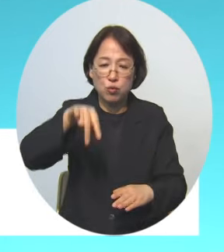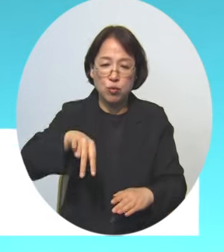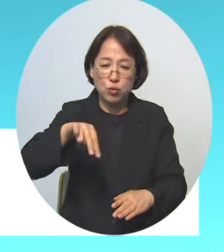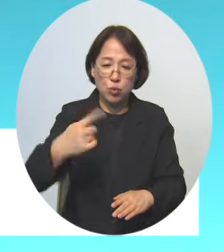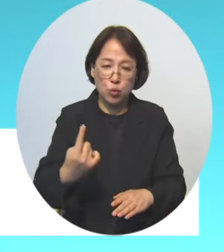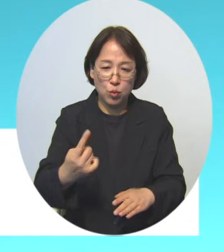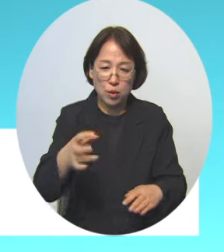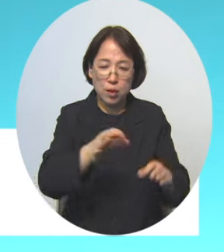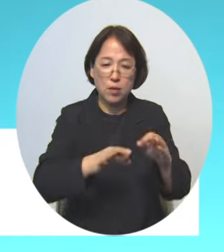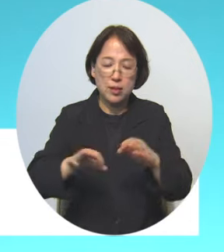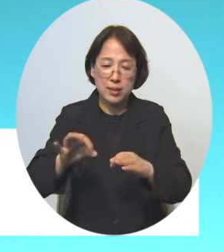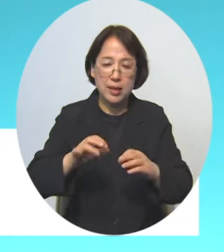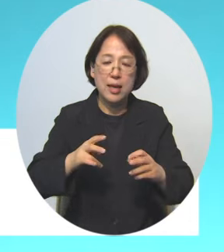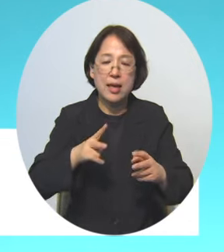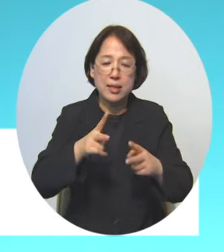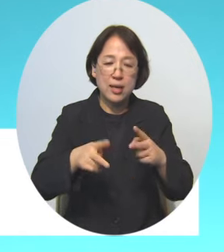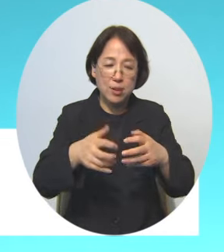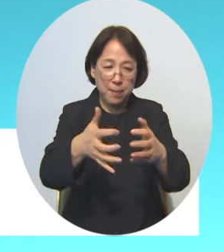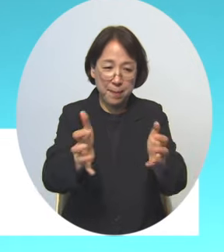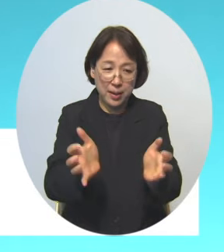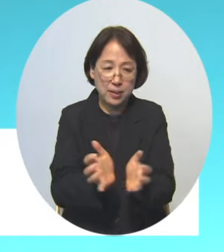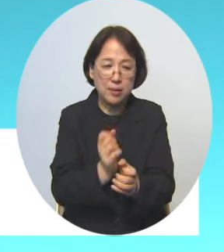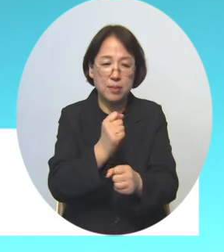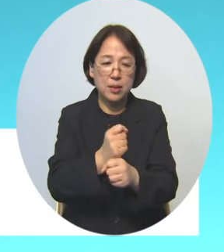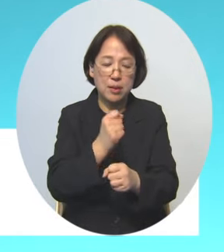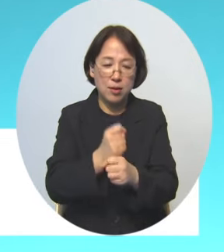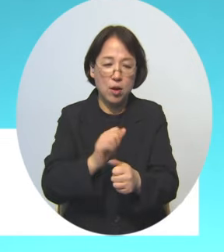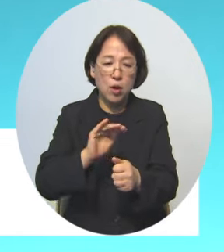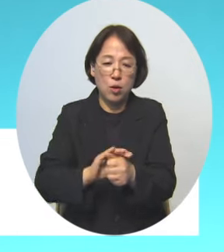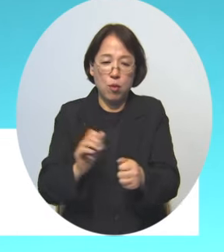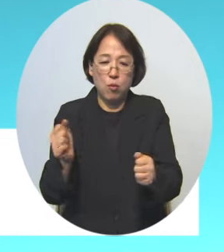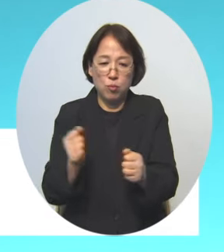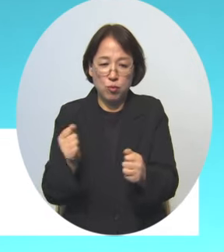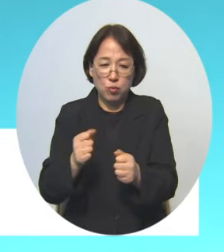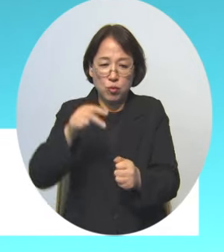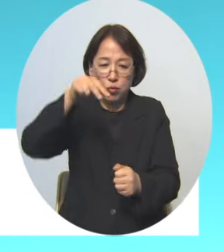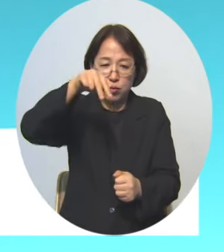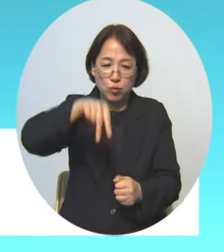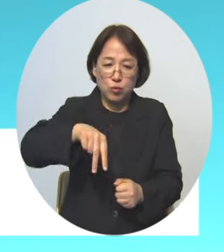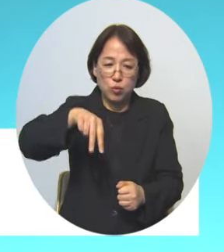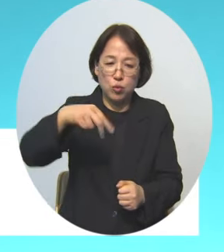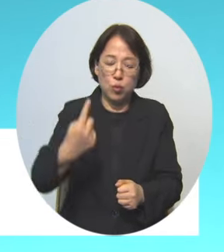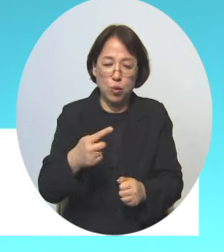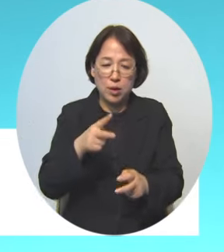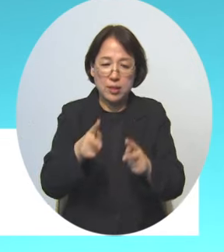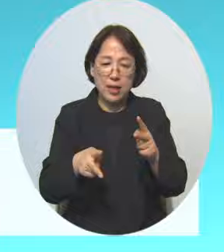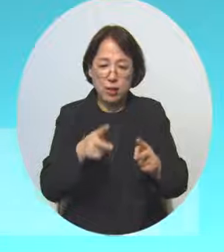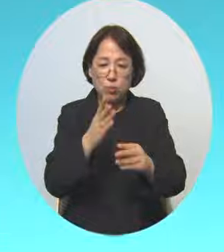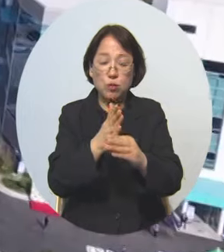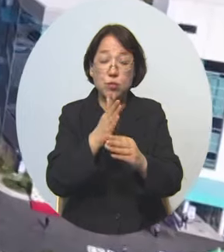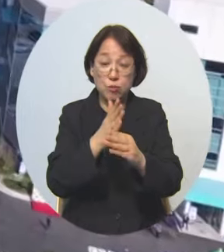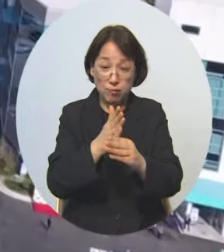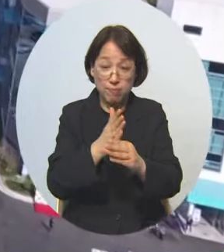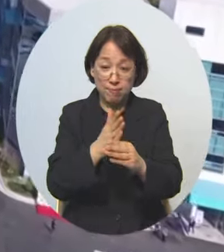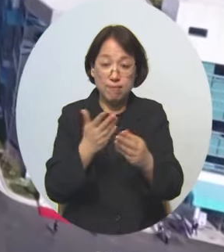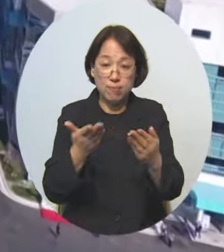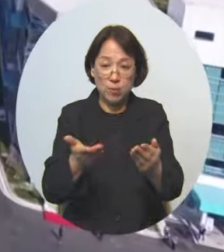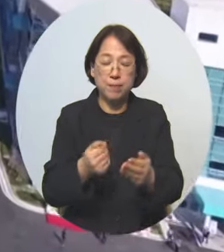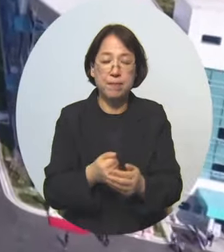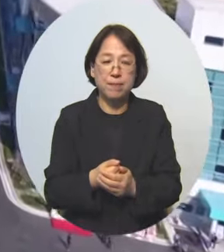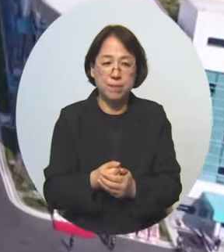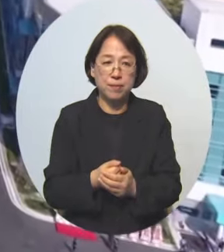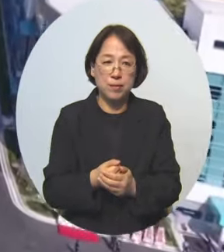수소경제산업벨트 조성을 지원해서 경북을 수소산업의 허브로 키우겠습니다. 뿐만